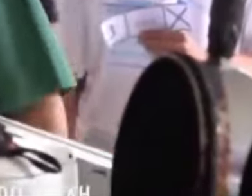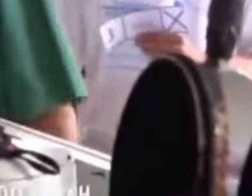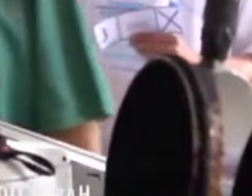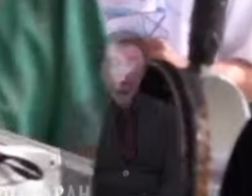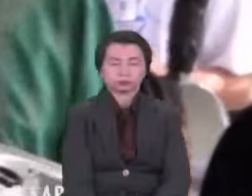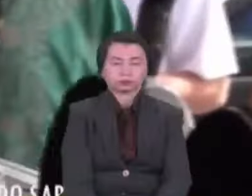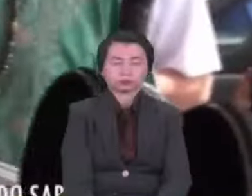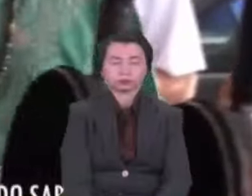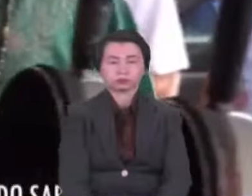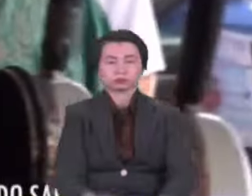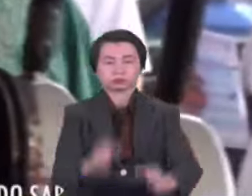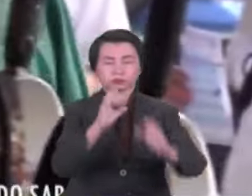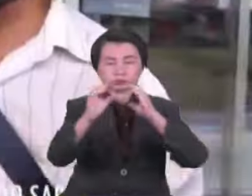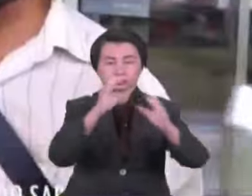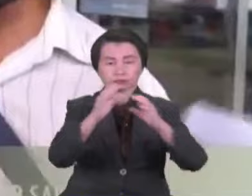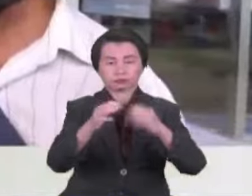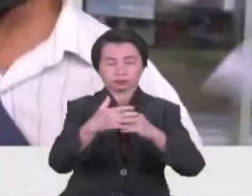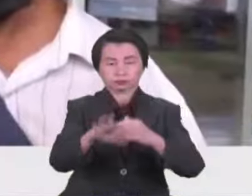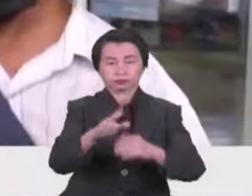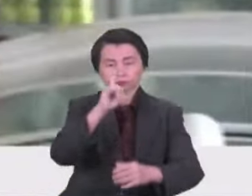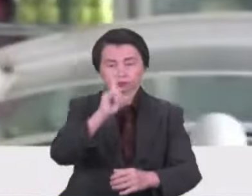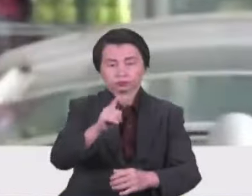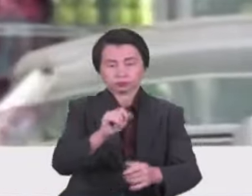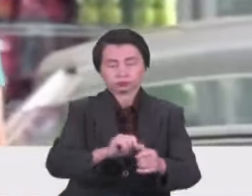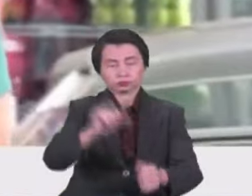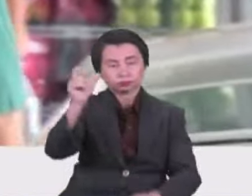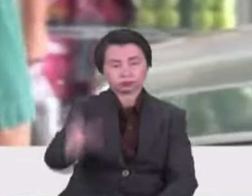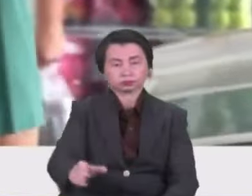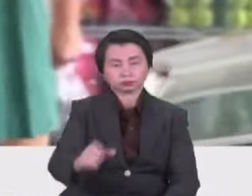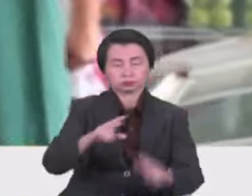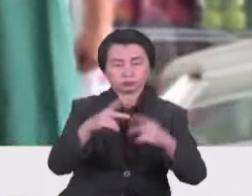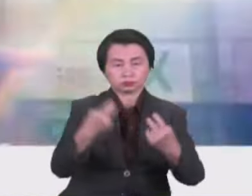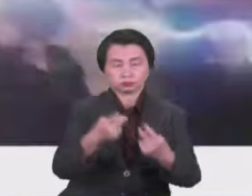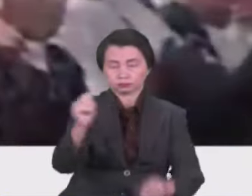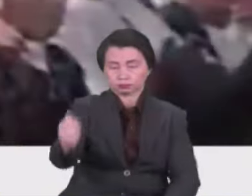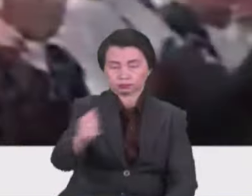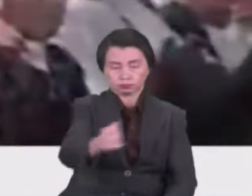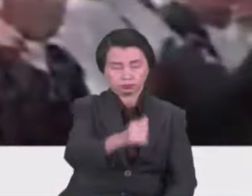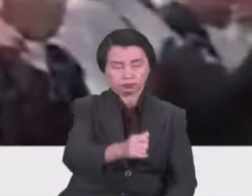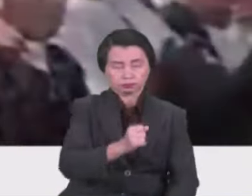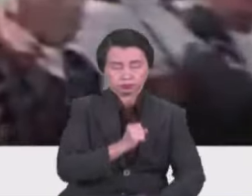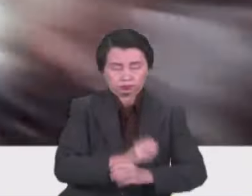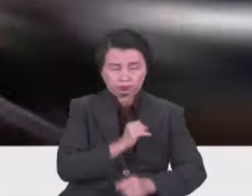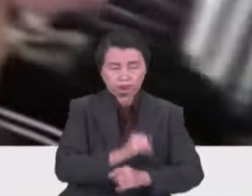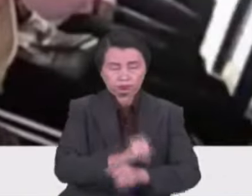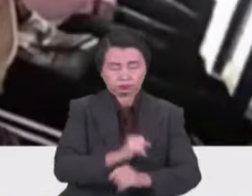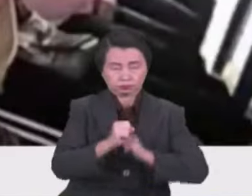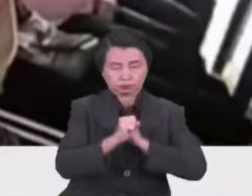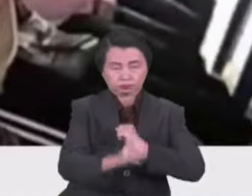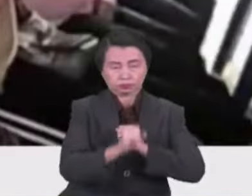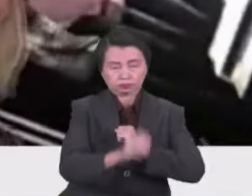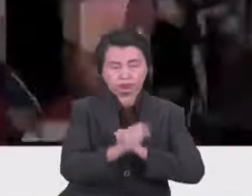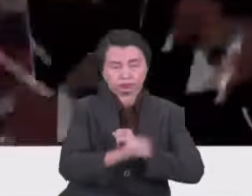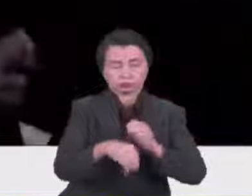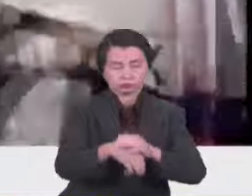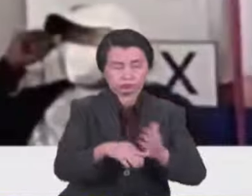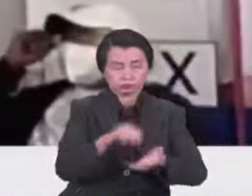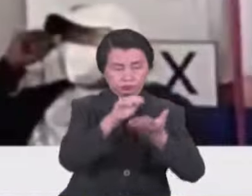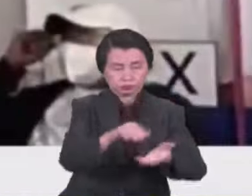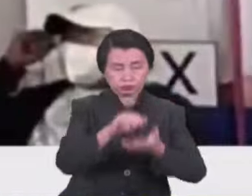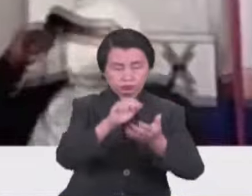Sebagai medium komunikasi pilihan, sudah pasti setiap calon daripada parti masing-masing berhempas pulas berkempen dalam